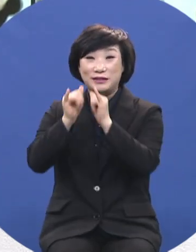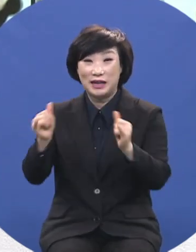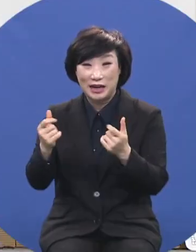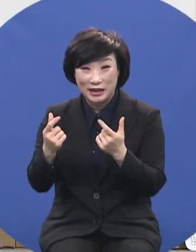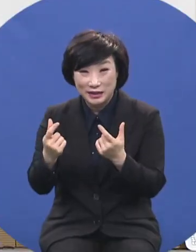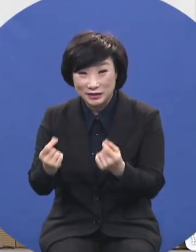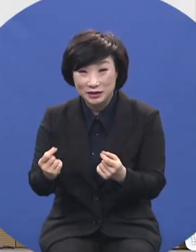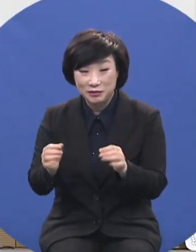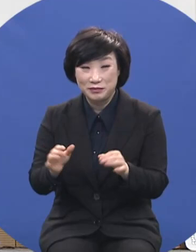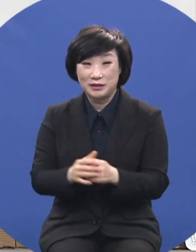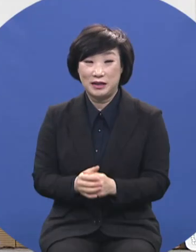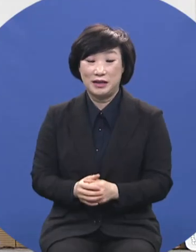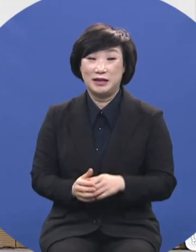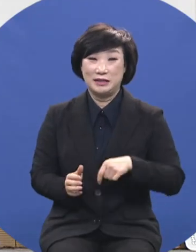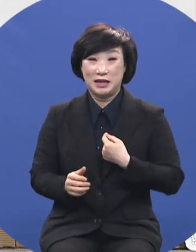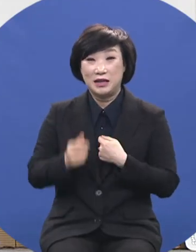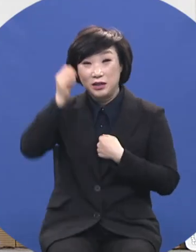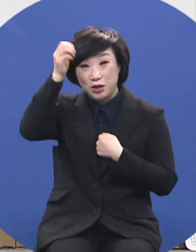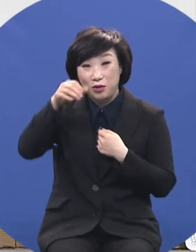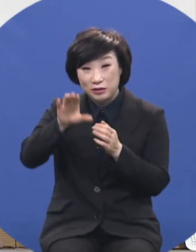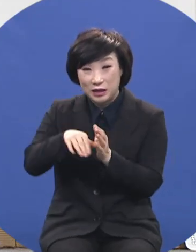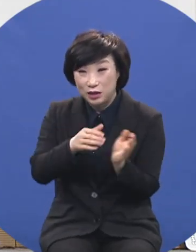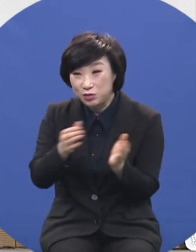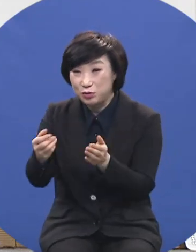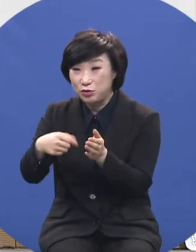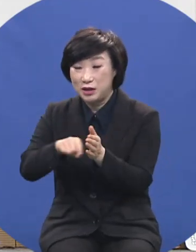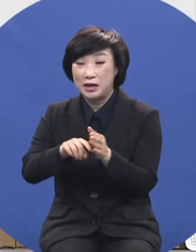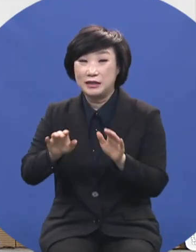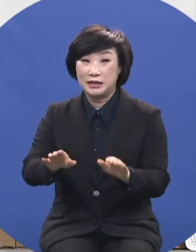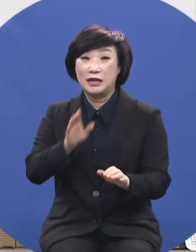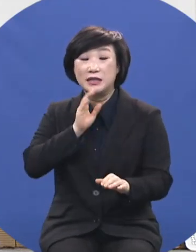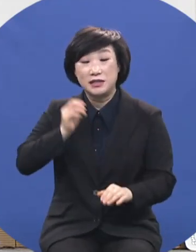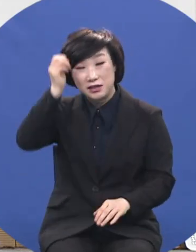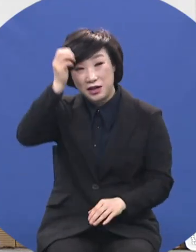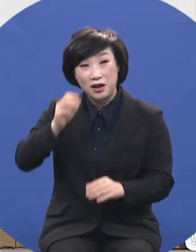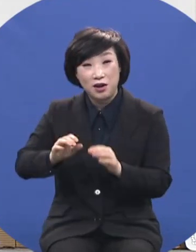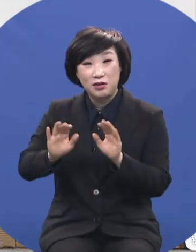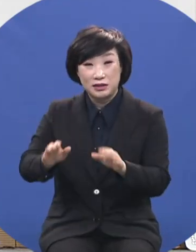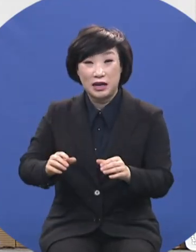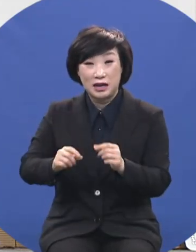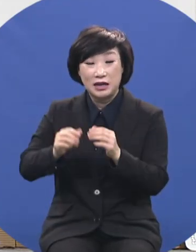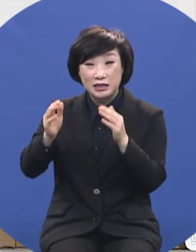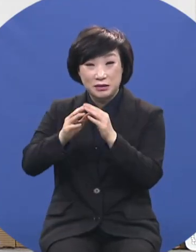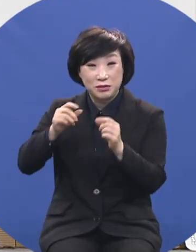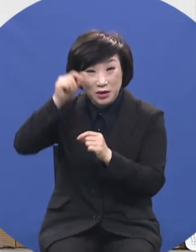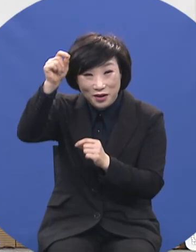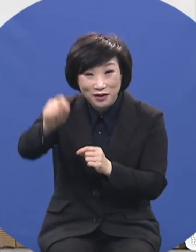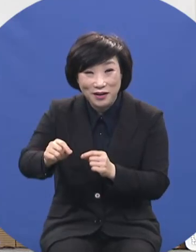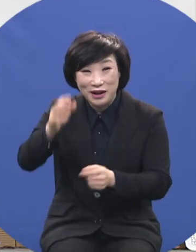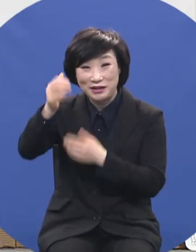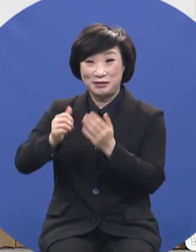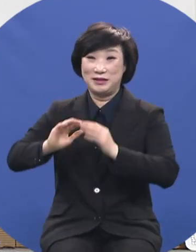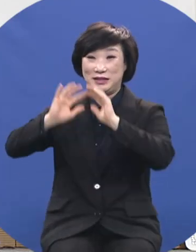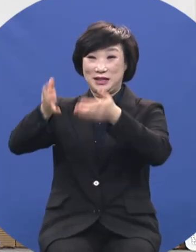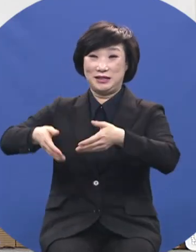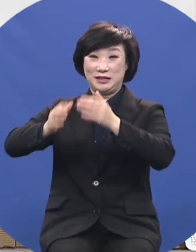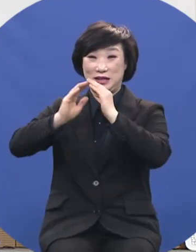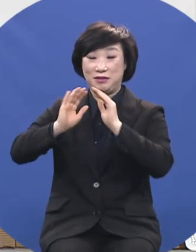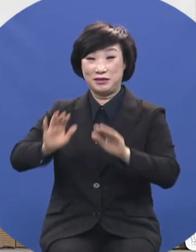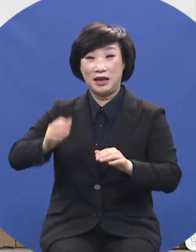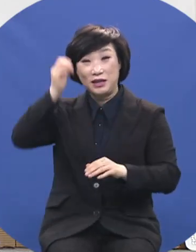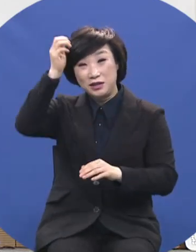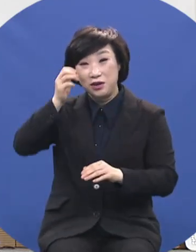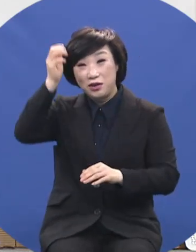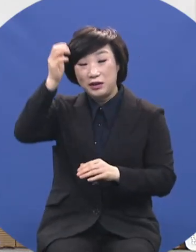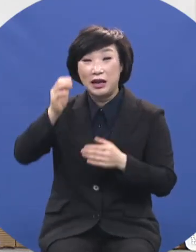같이 자기 영혼의 때를 위한 신령하고 영원한 집을 하나님의 나라에 짓는